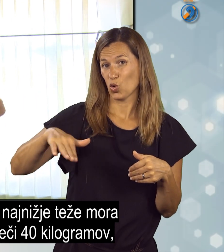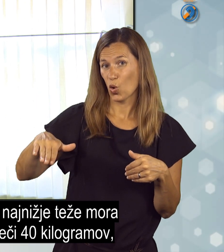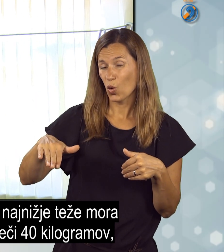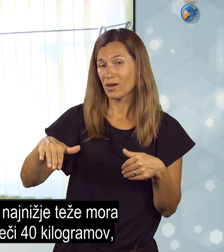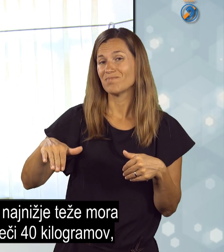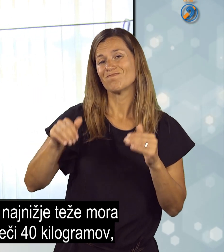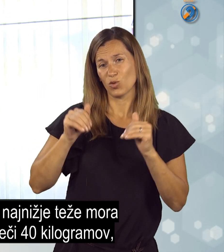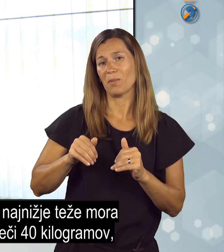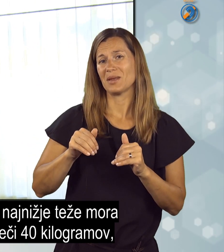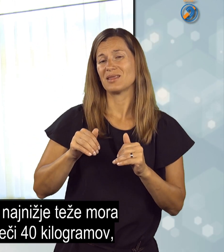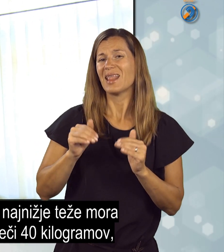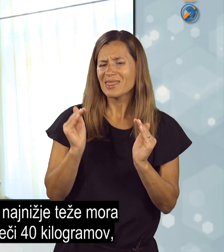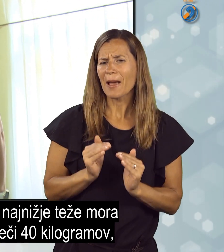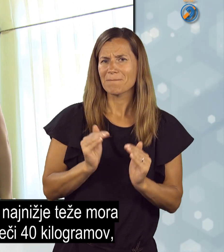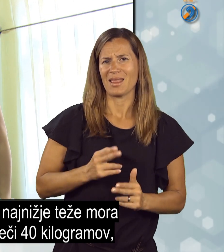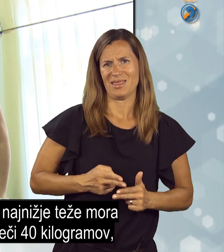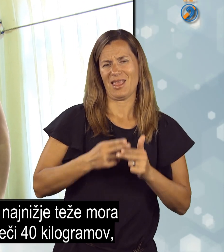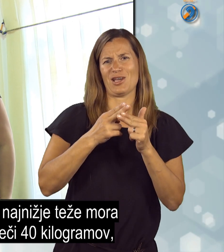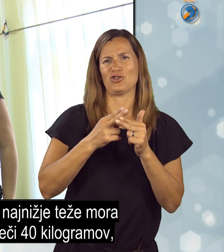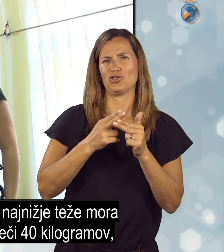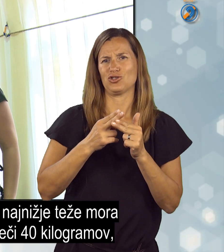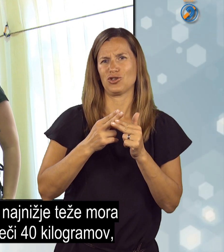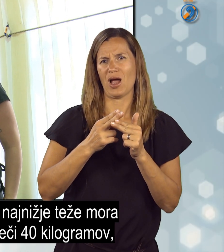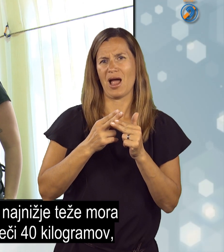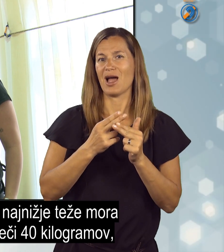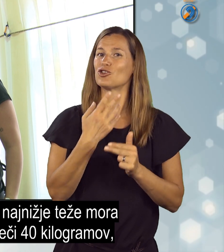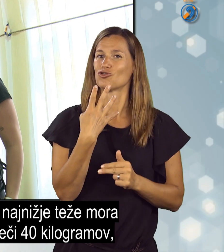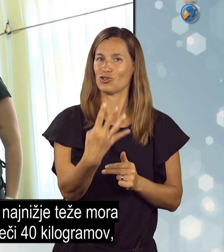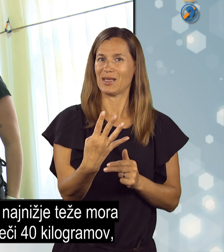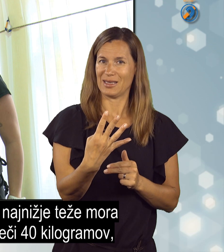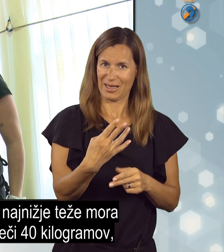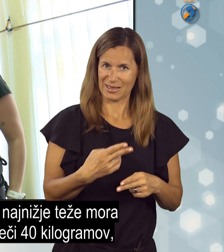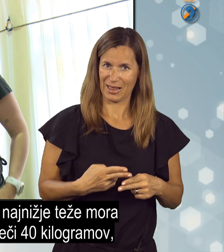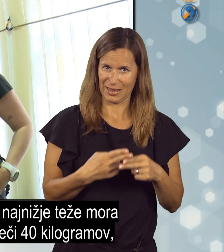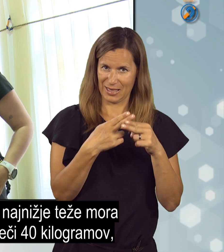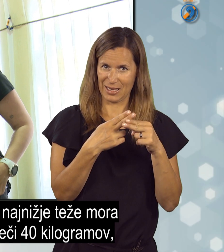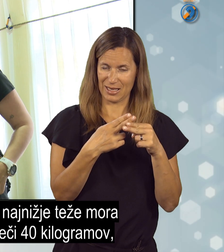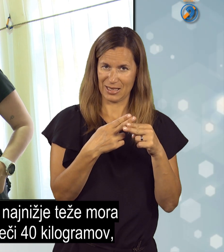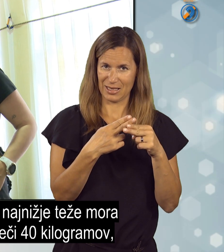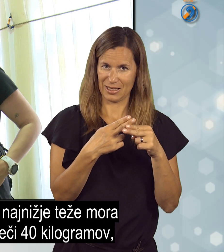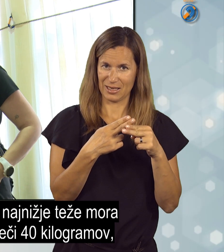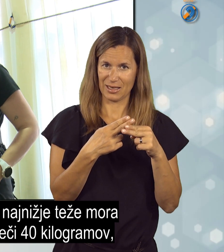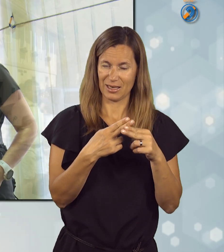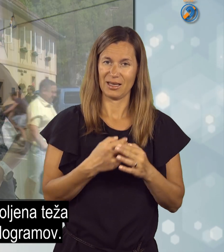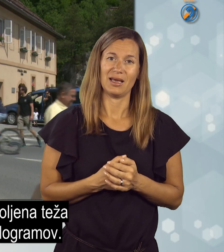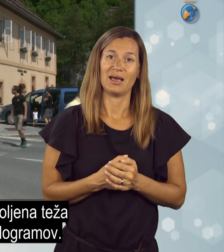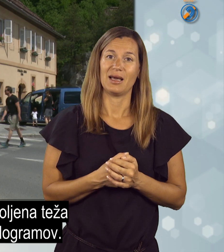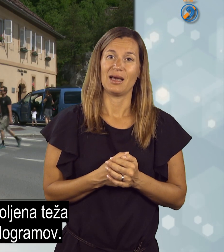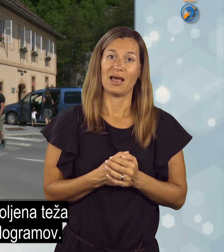otrok oziroma najnižje teže, mora pač otrok doseči pač oseba 40 kilogramov,